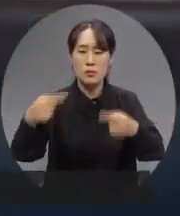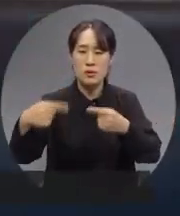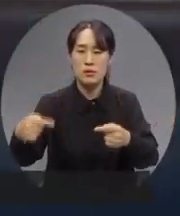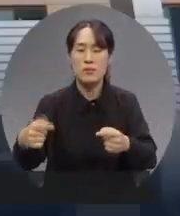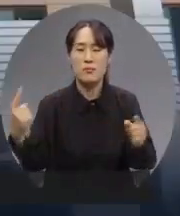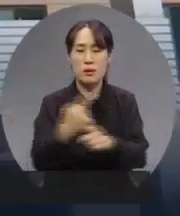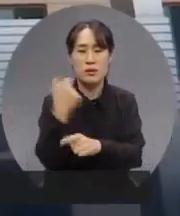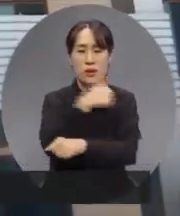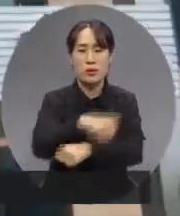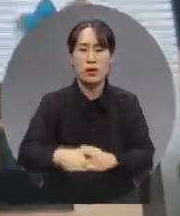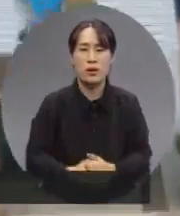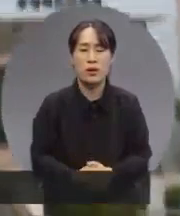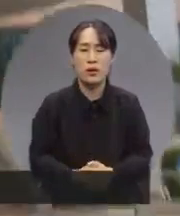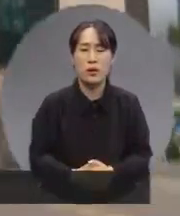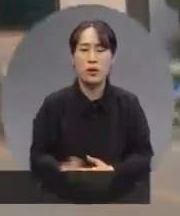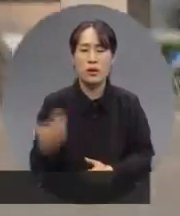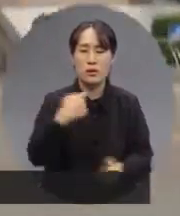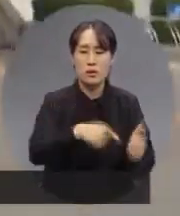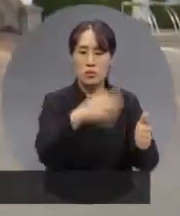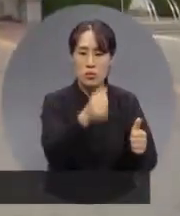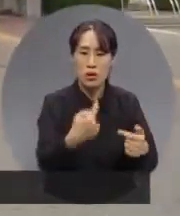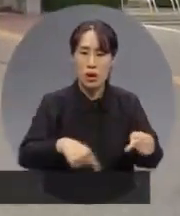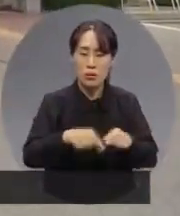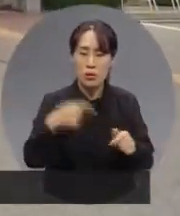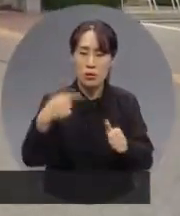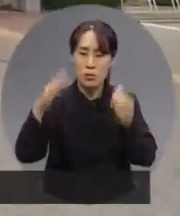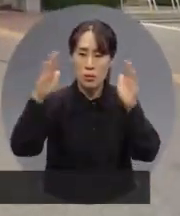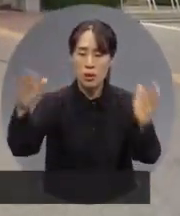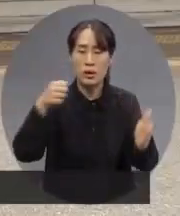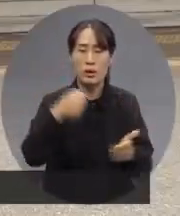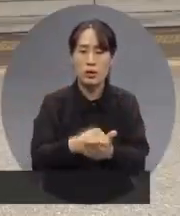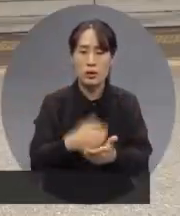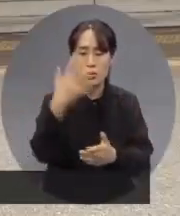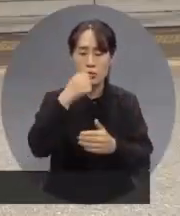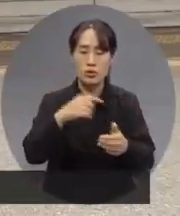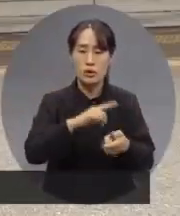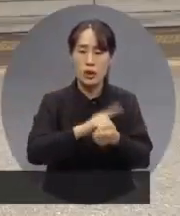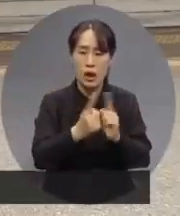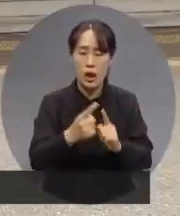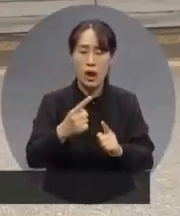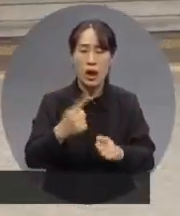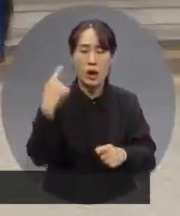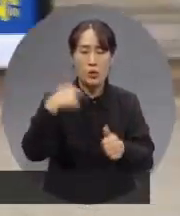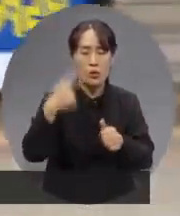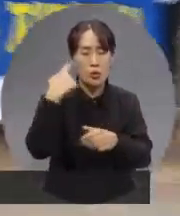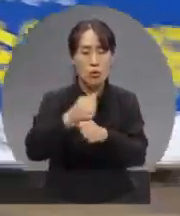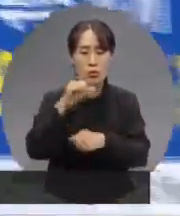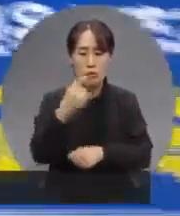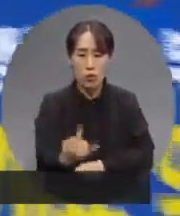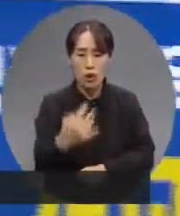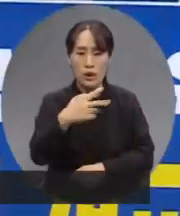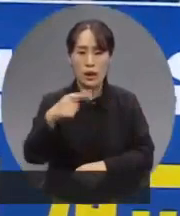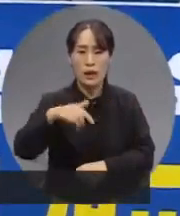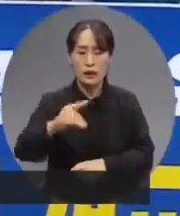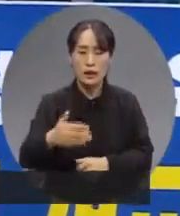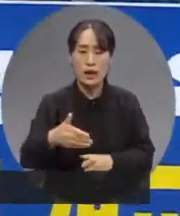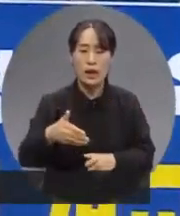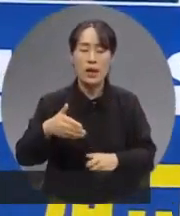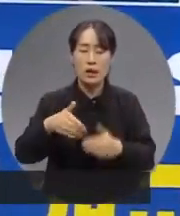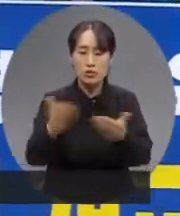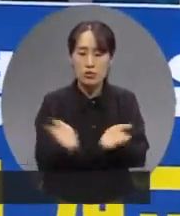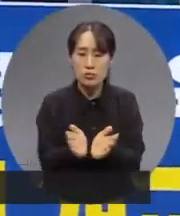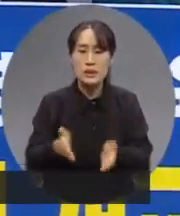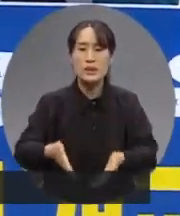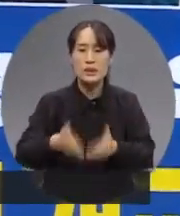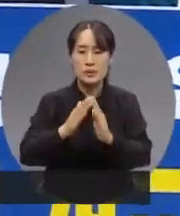건데 전임 교육감과 함께 교육 방향을 설계한 충북 대안교육연구회 등 단재고 설립 준비 전담팀은 공개